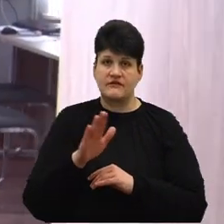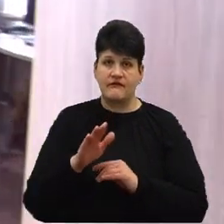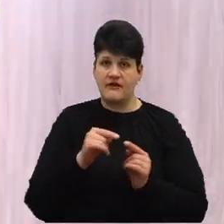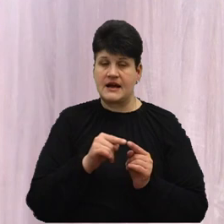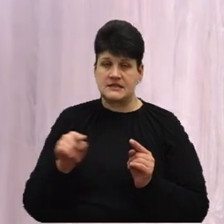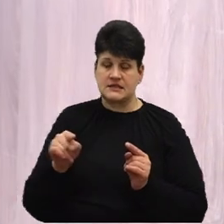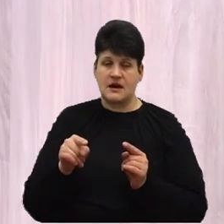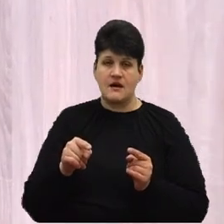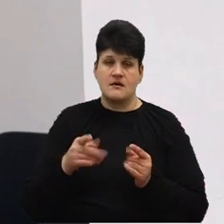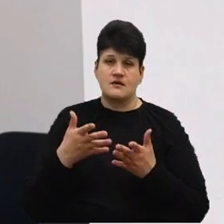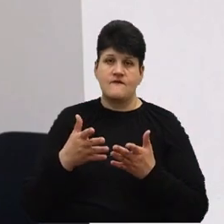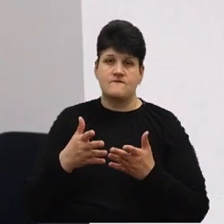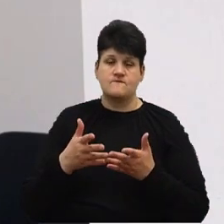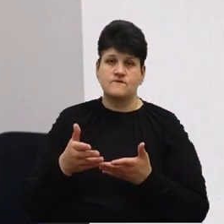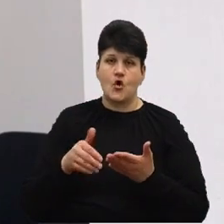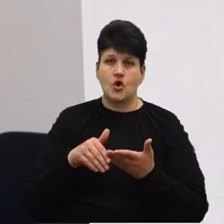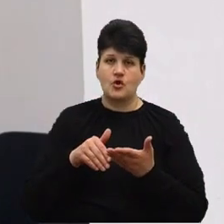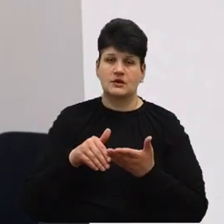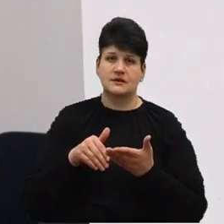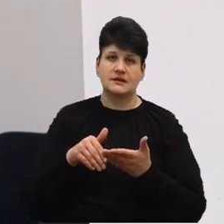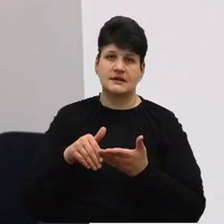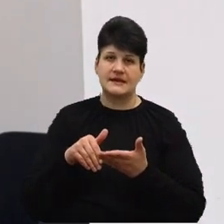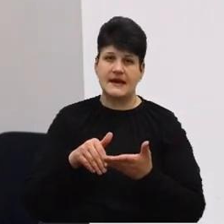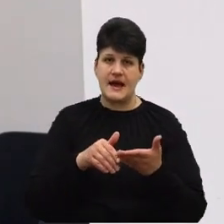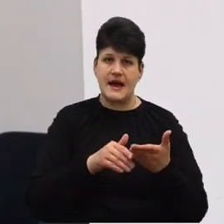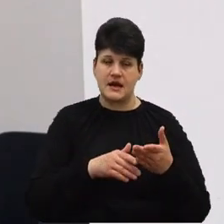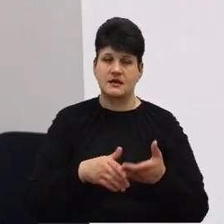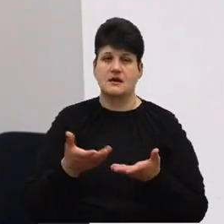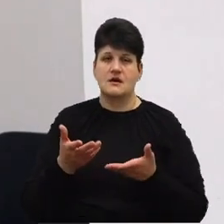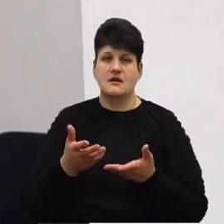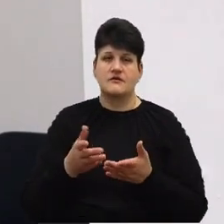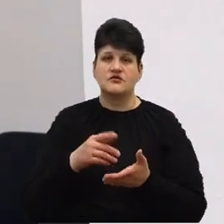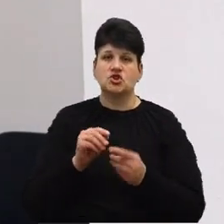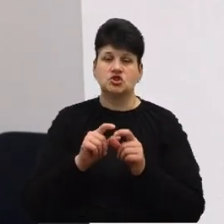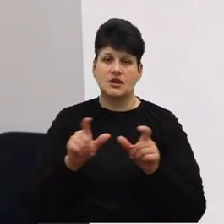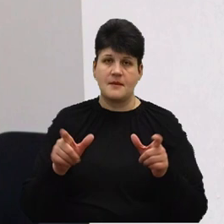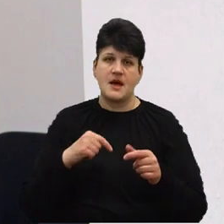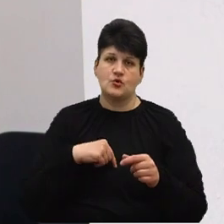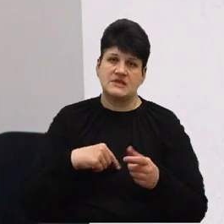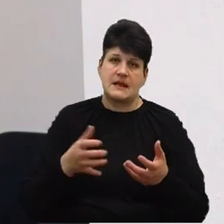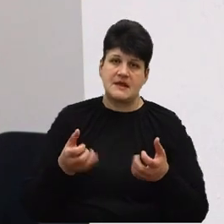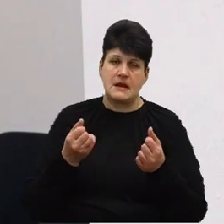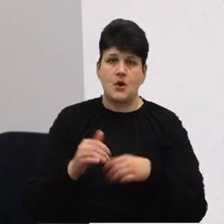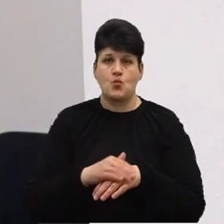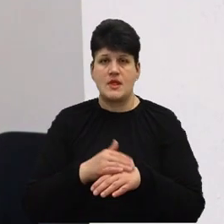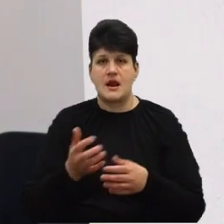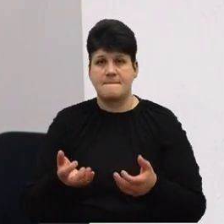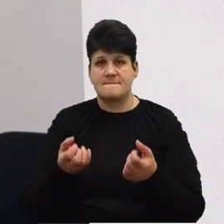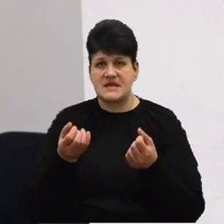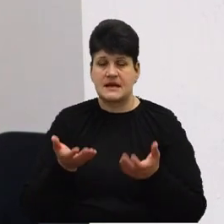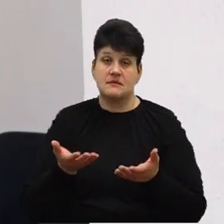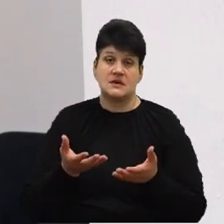у гуманітарному штабі. Мої обов'язки входить спілкування з людьми. Тобто підтримка, емоційна підтримка, там якась гуманітарна підтримка.